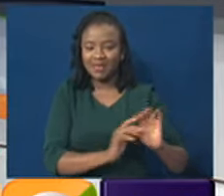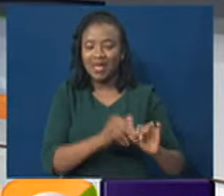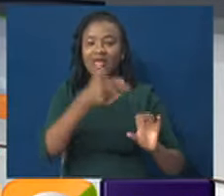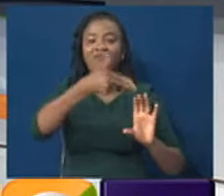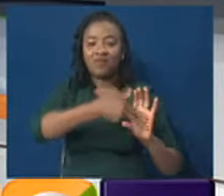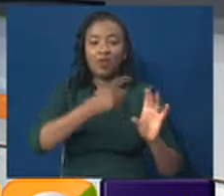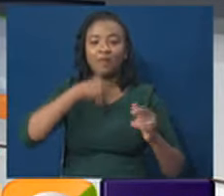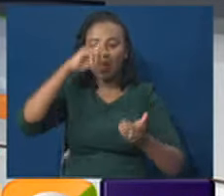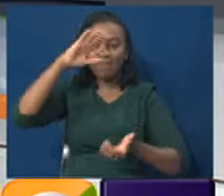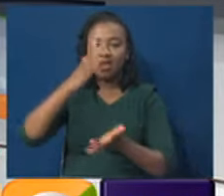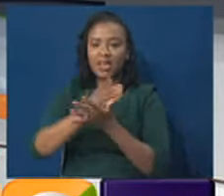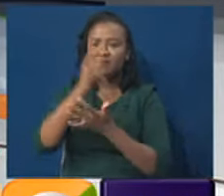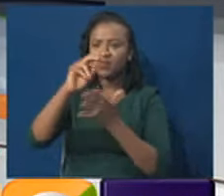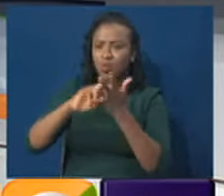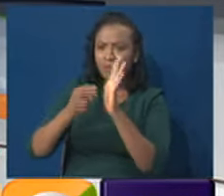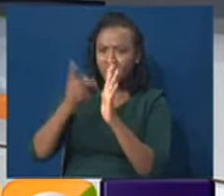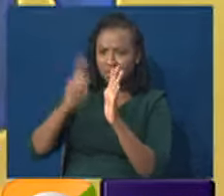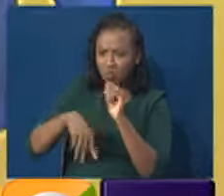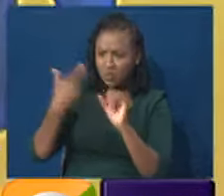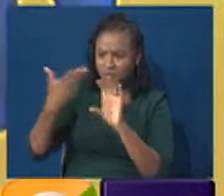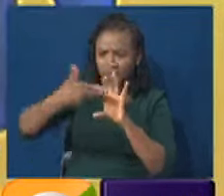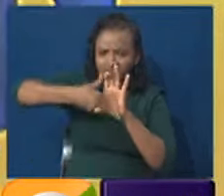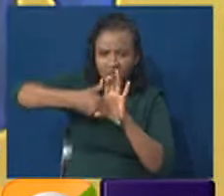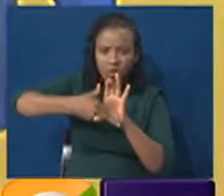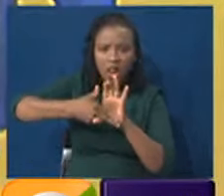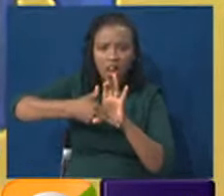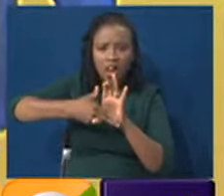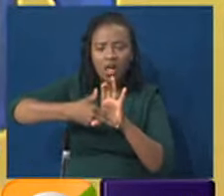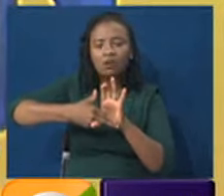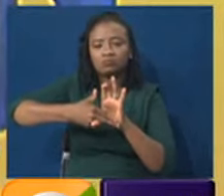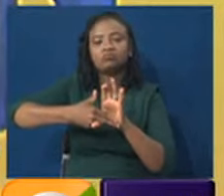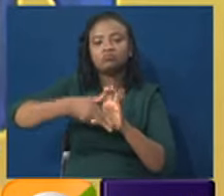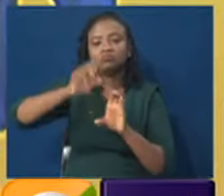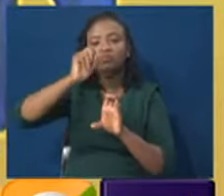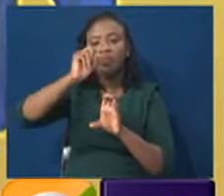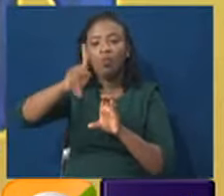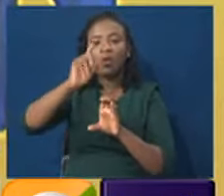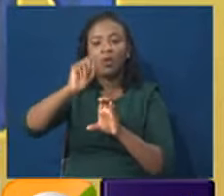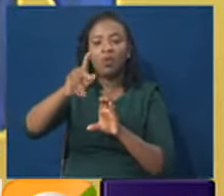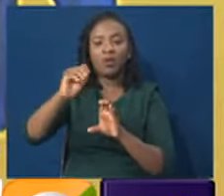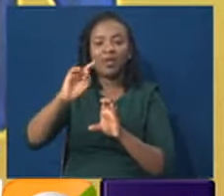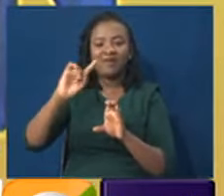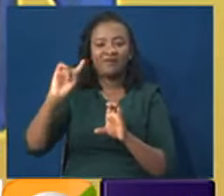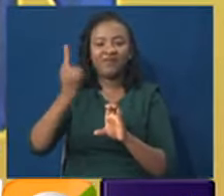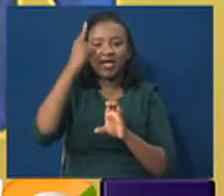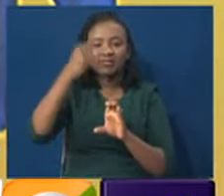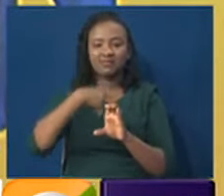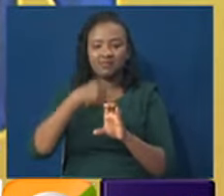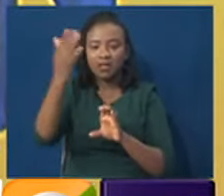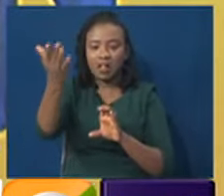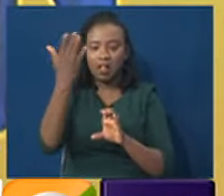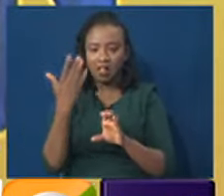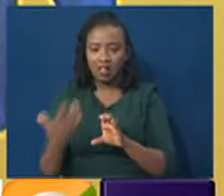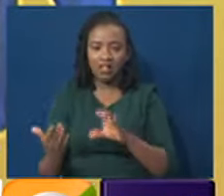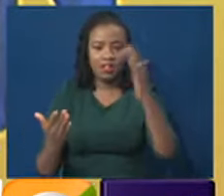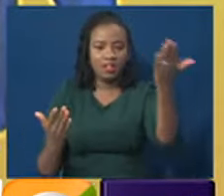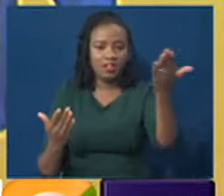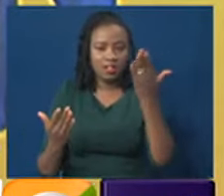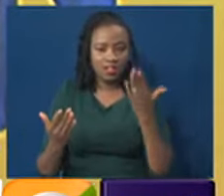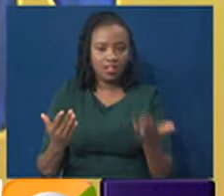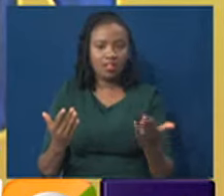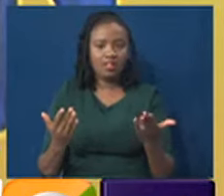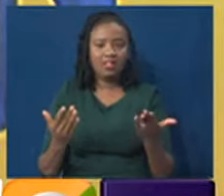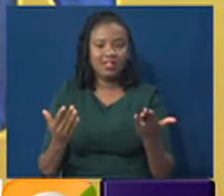unaongea mambo ya mafuta ya petroli. Kwanza niko nimepata risala mbili, moja ni kutoka jamaa kwa